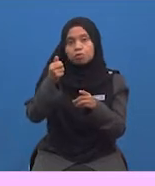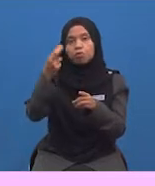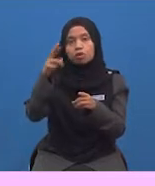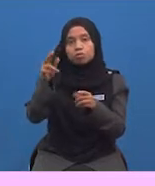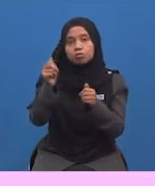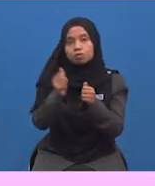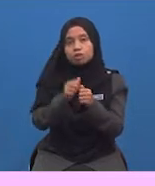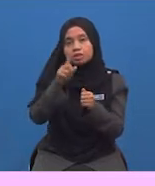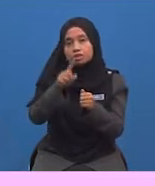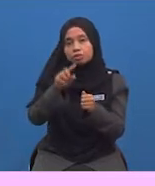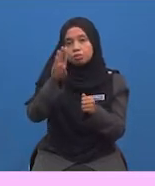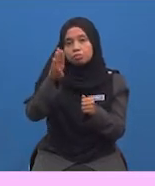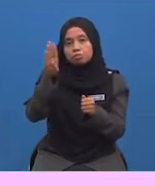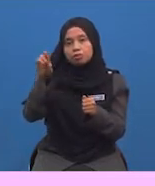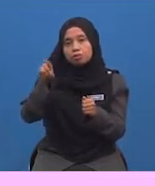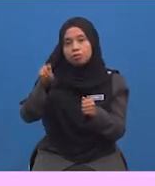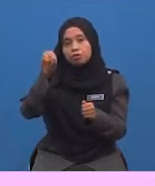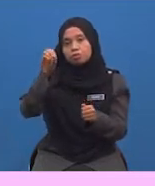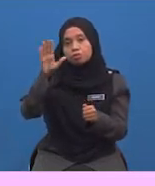dengan